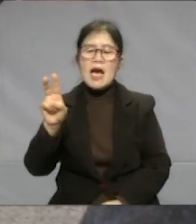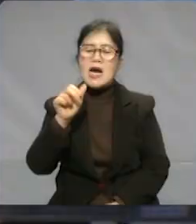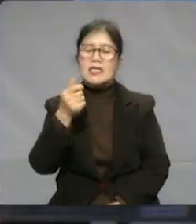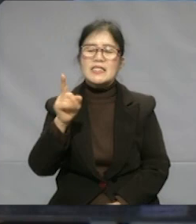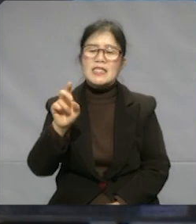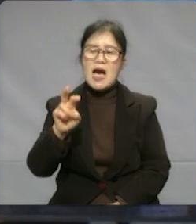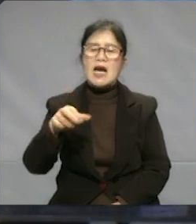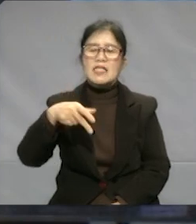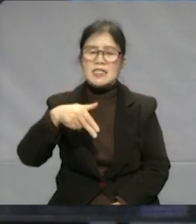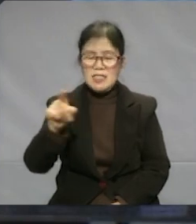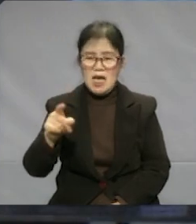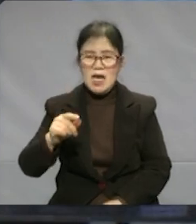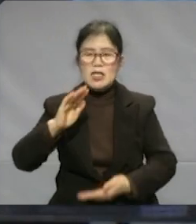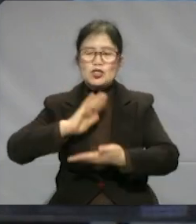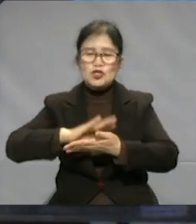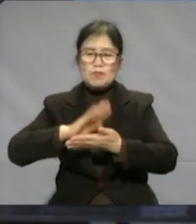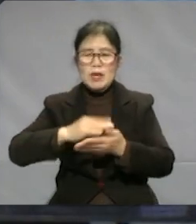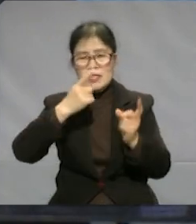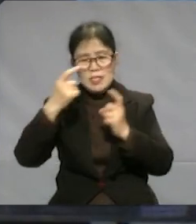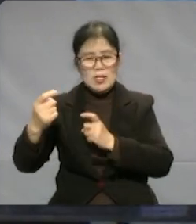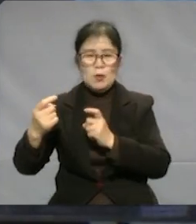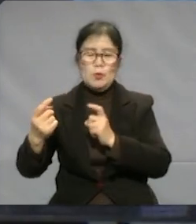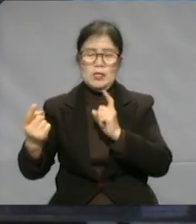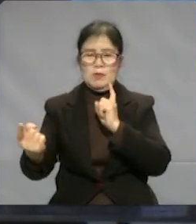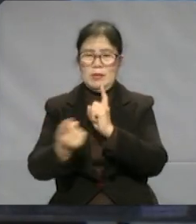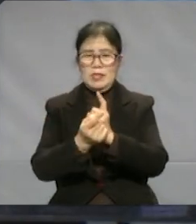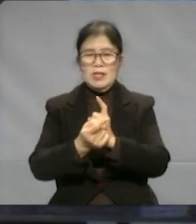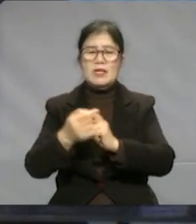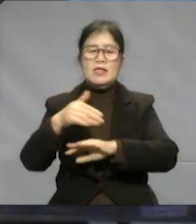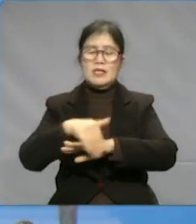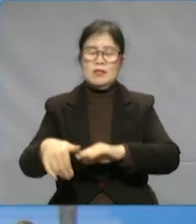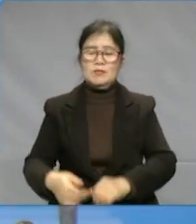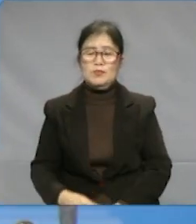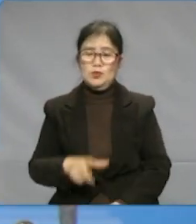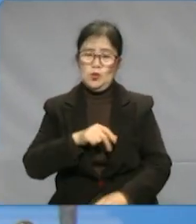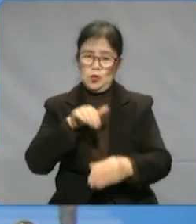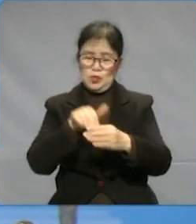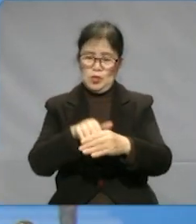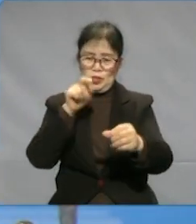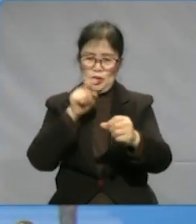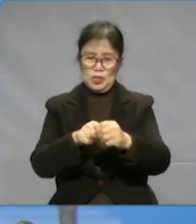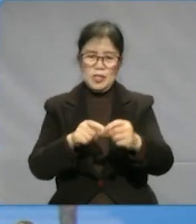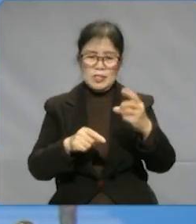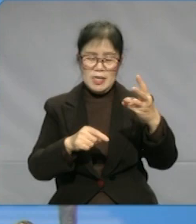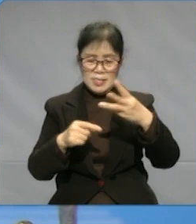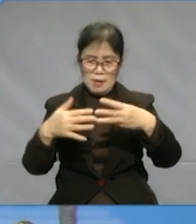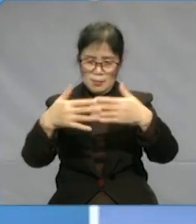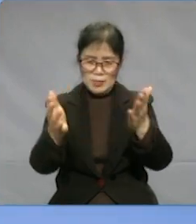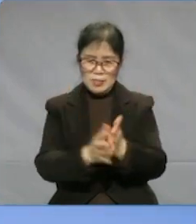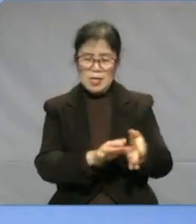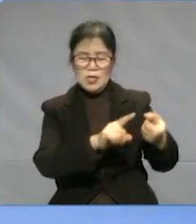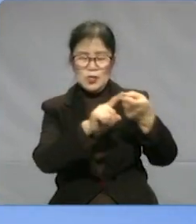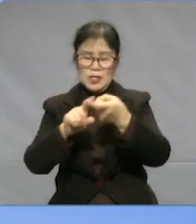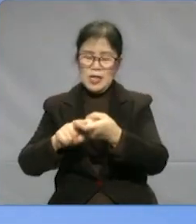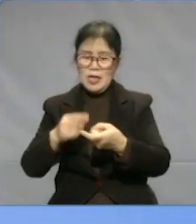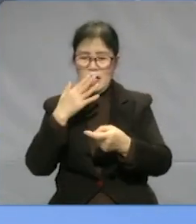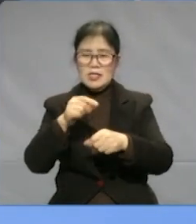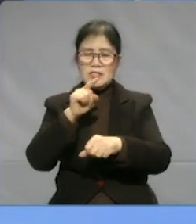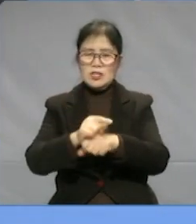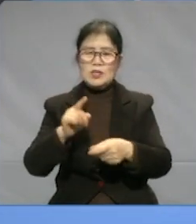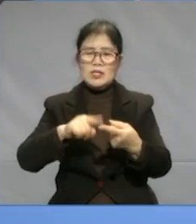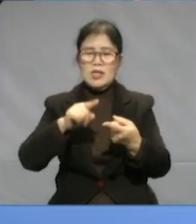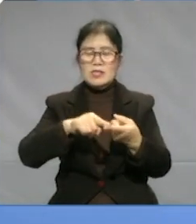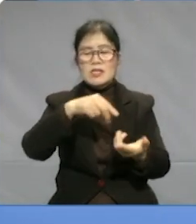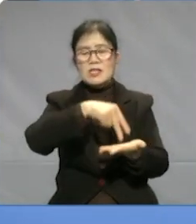희망 대표 출판 기념회에서 만날 예정입니다 총선을 겨냥한 제 3지대 연대 가능성 등에 대해 어떤 입장을